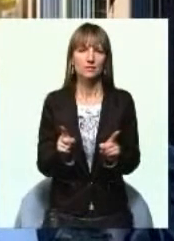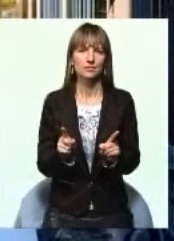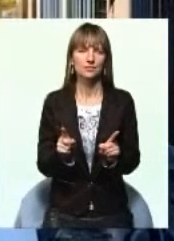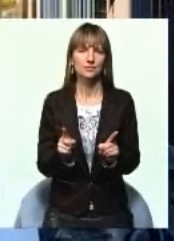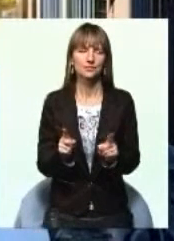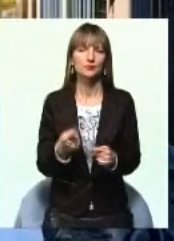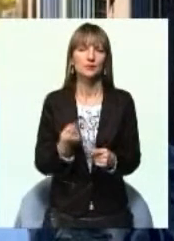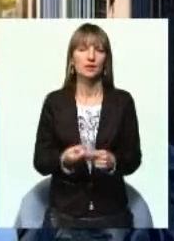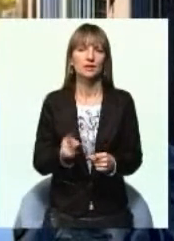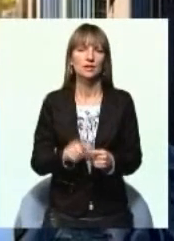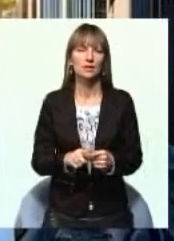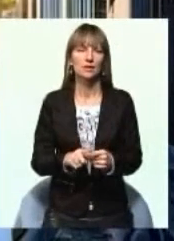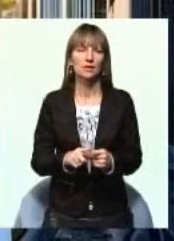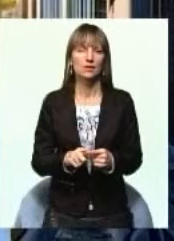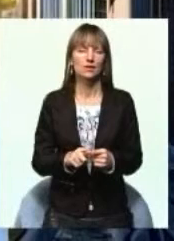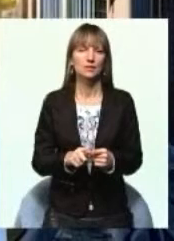Это прогресс, это